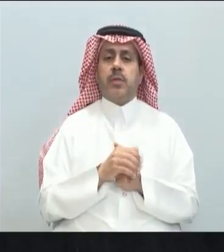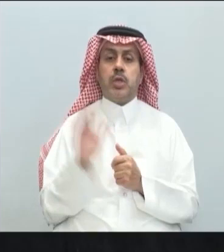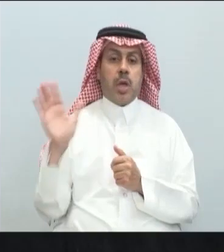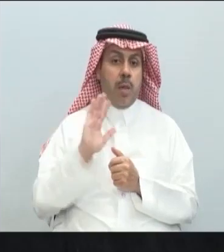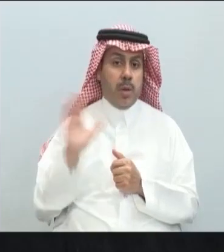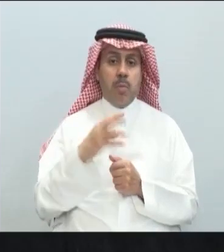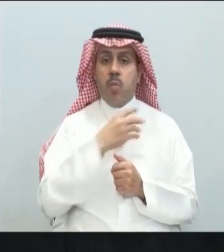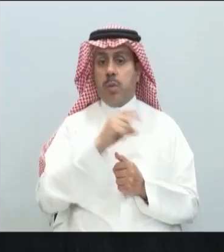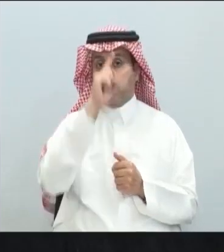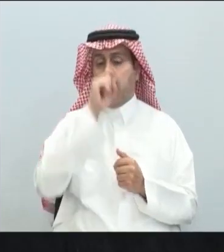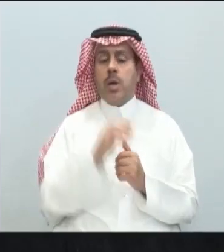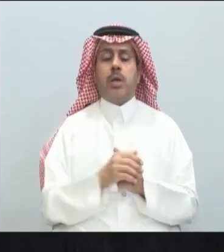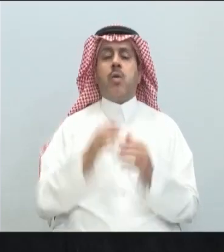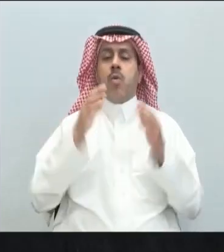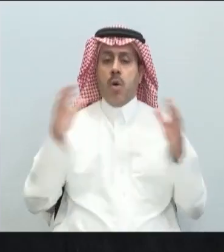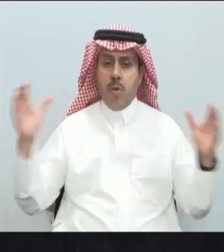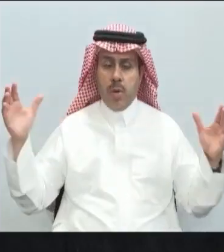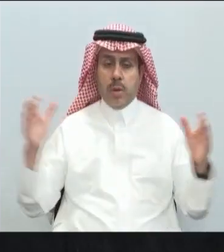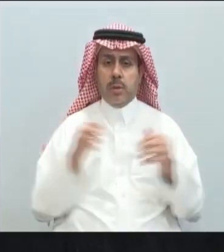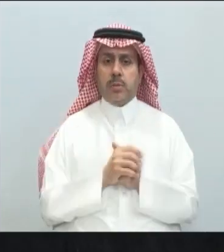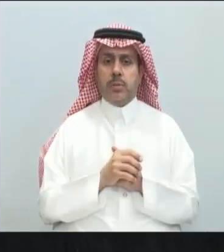والسلام عليكم ورحمه الله تعالى وبركاته